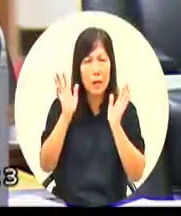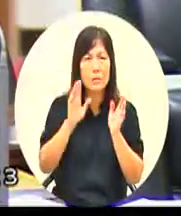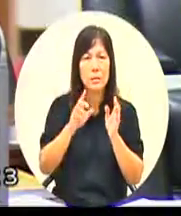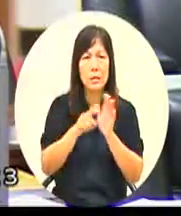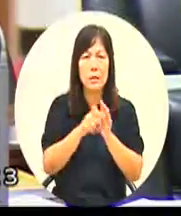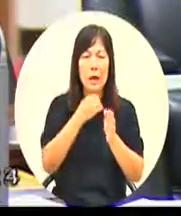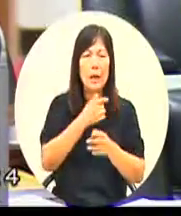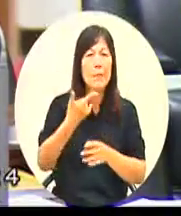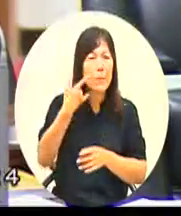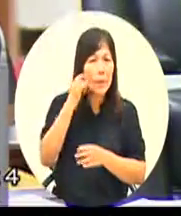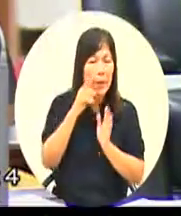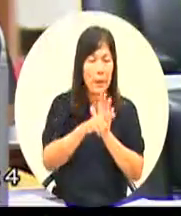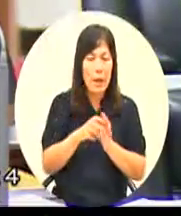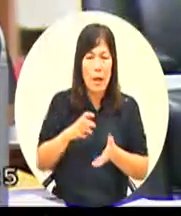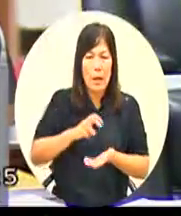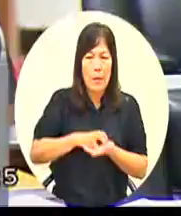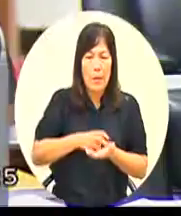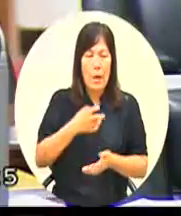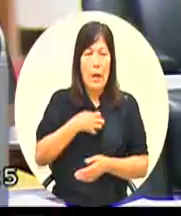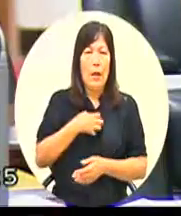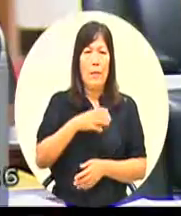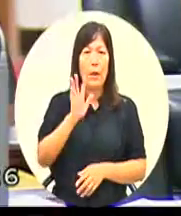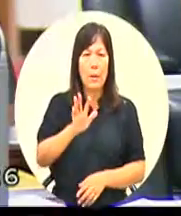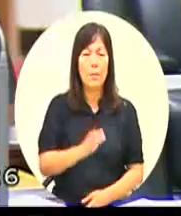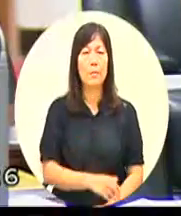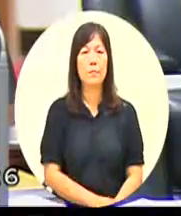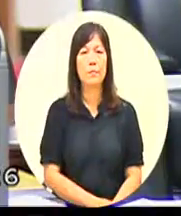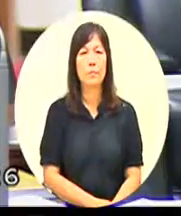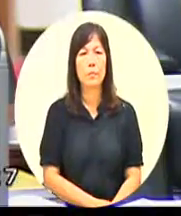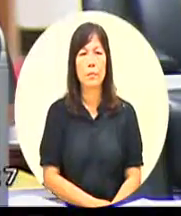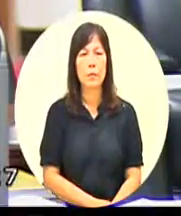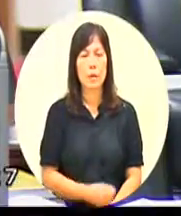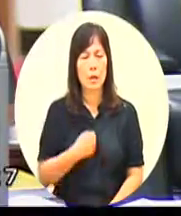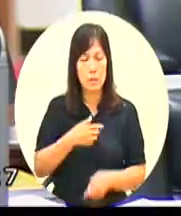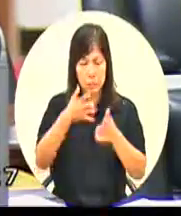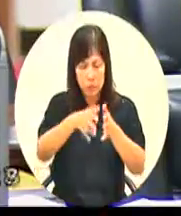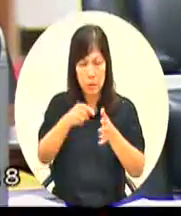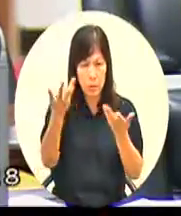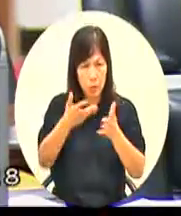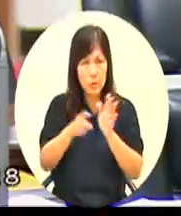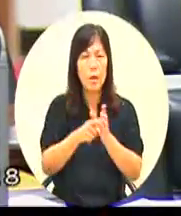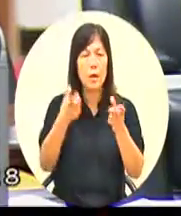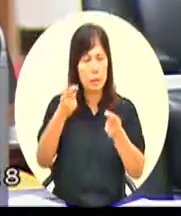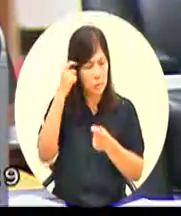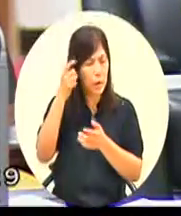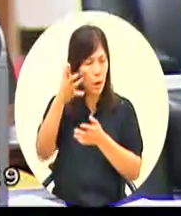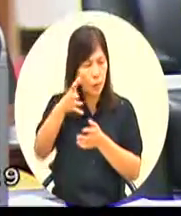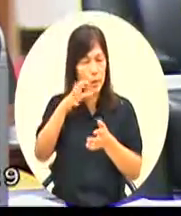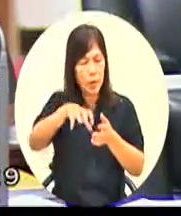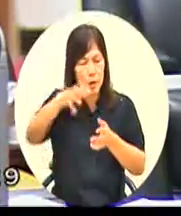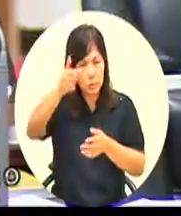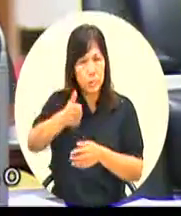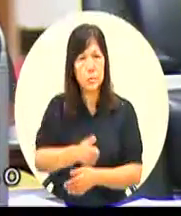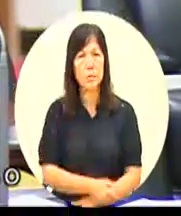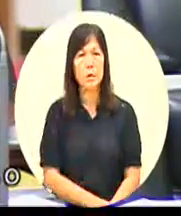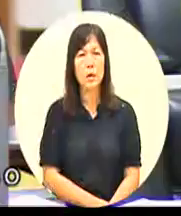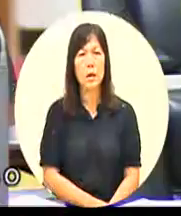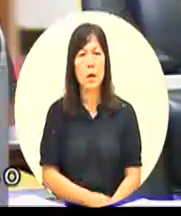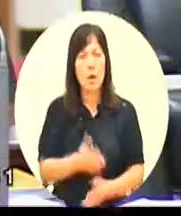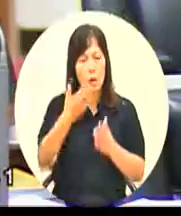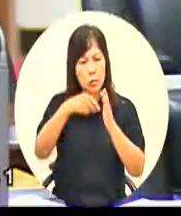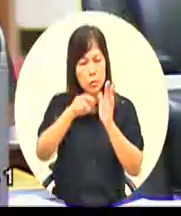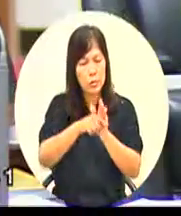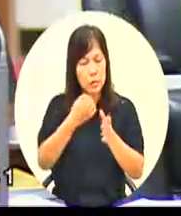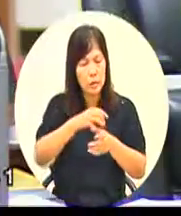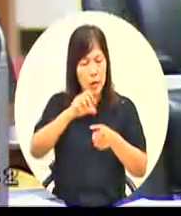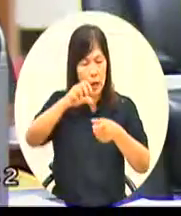家长都会很害怕啦。哦，所以针对这个问题啊，我还是要请问局长啊，学校没有办法增